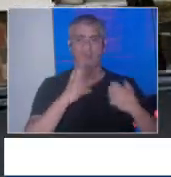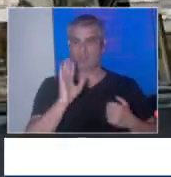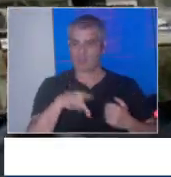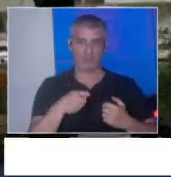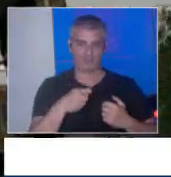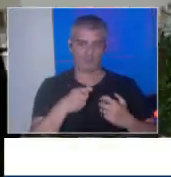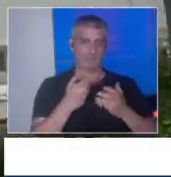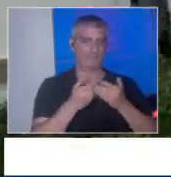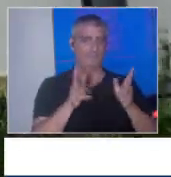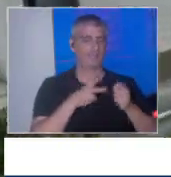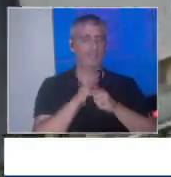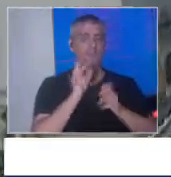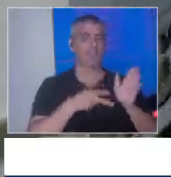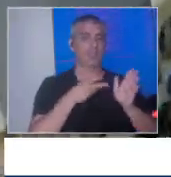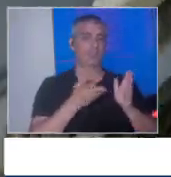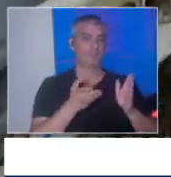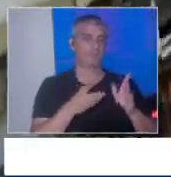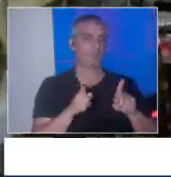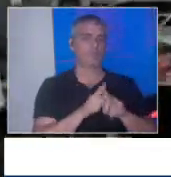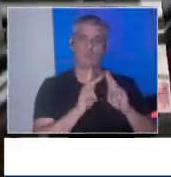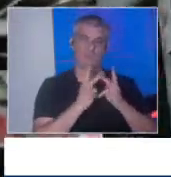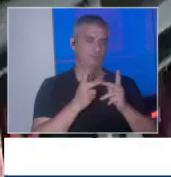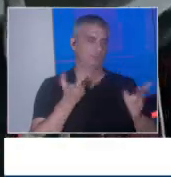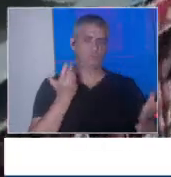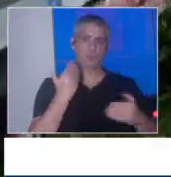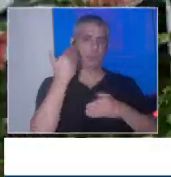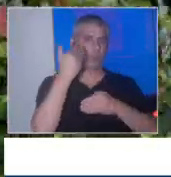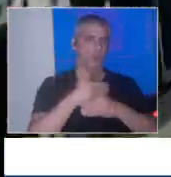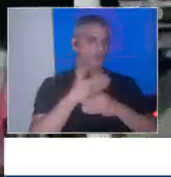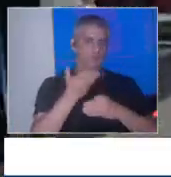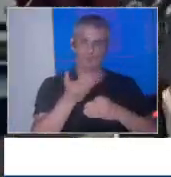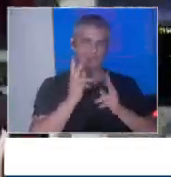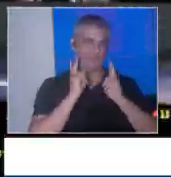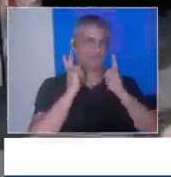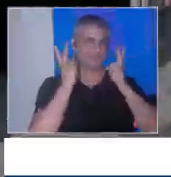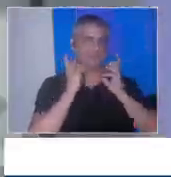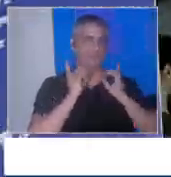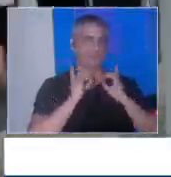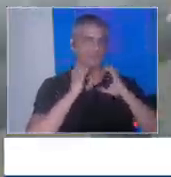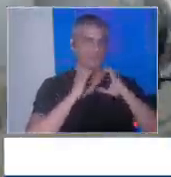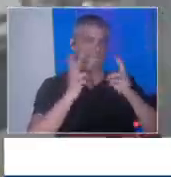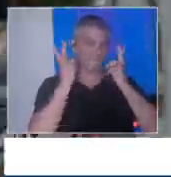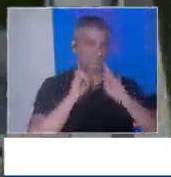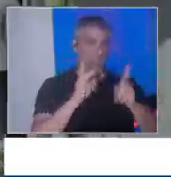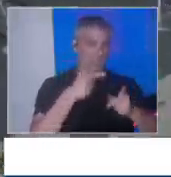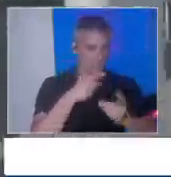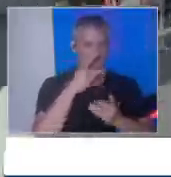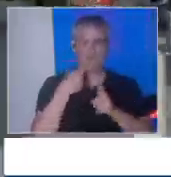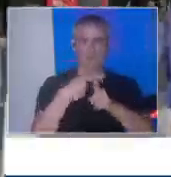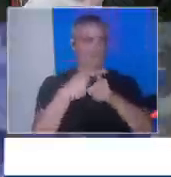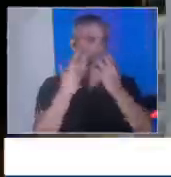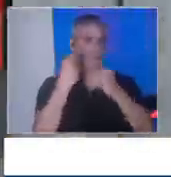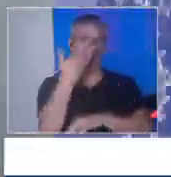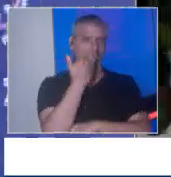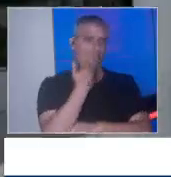על הפתיחה של הרכבת, אותה חבורה חוסמת את נתיבי איילון וצמתים רבים